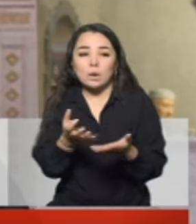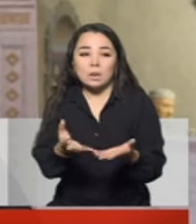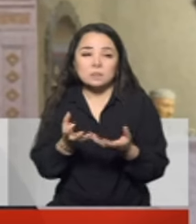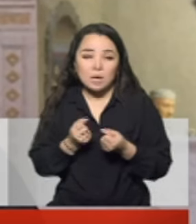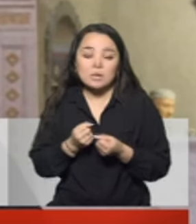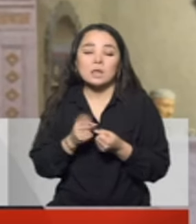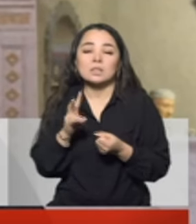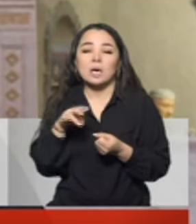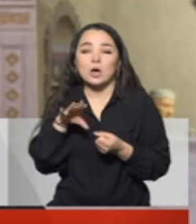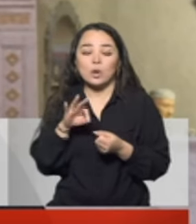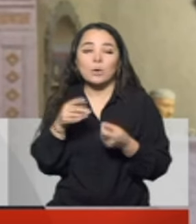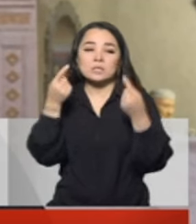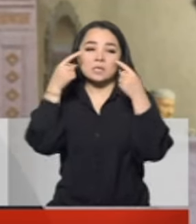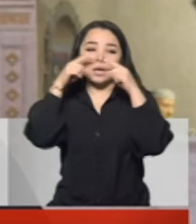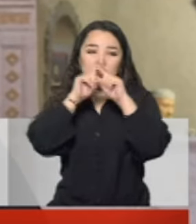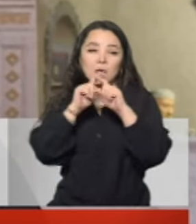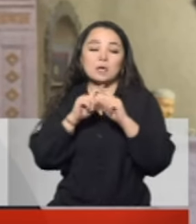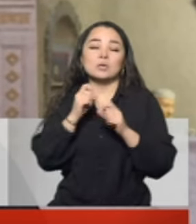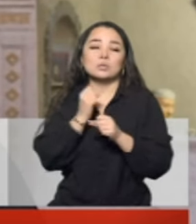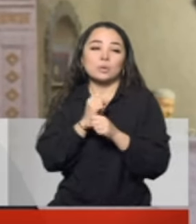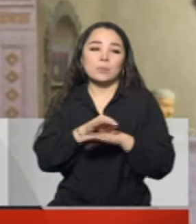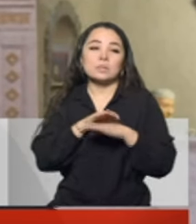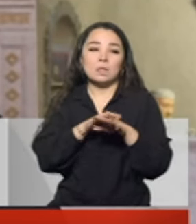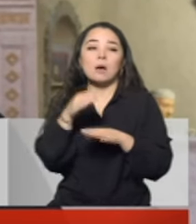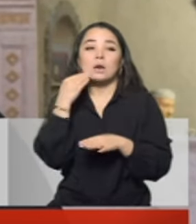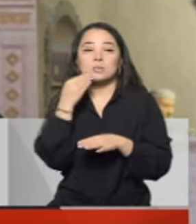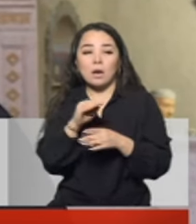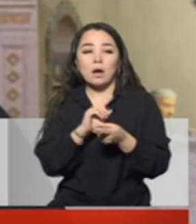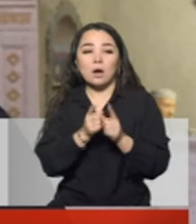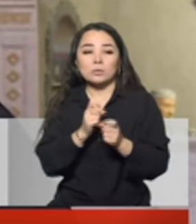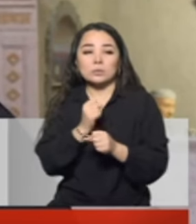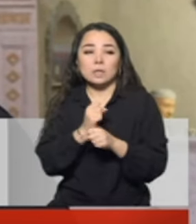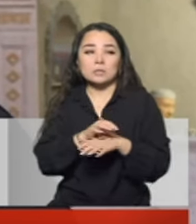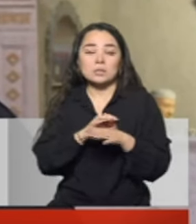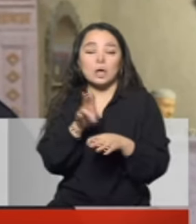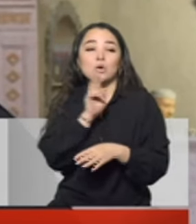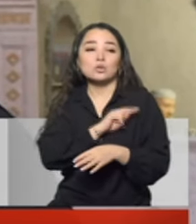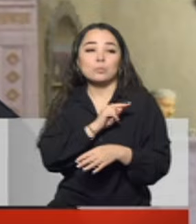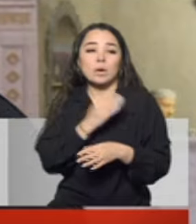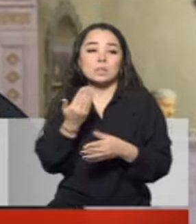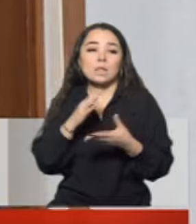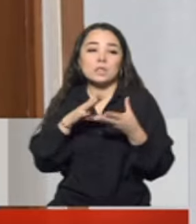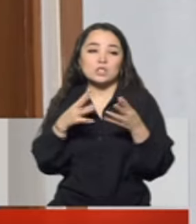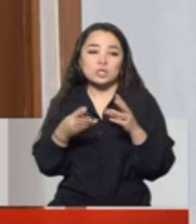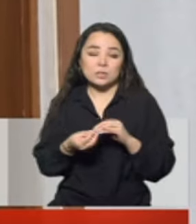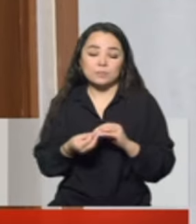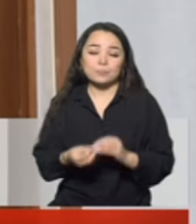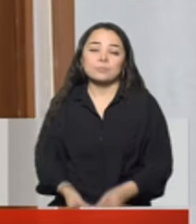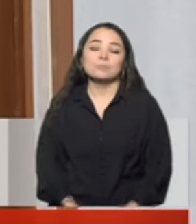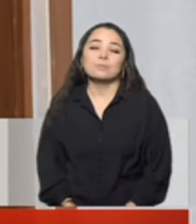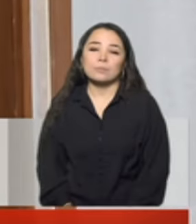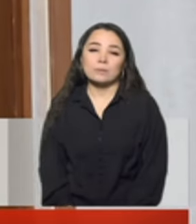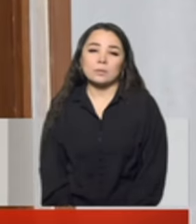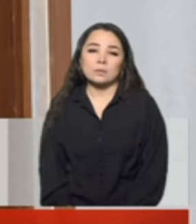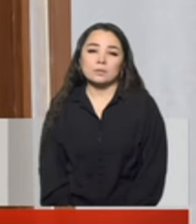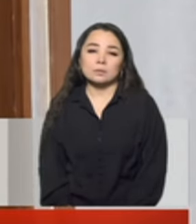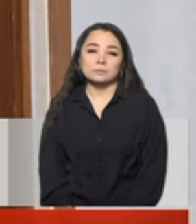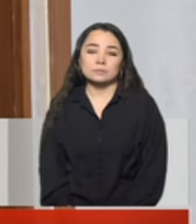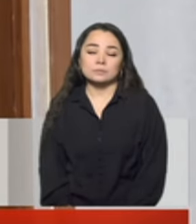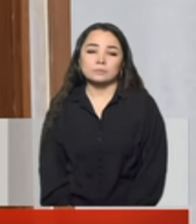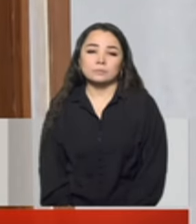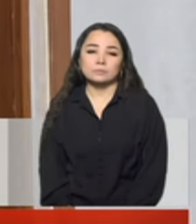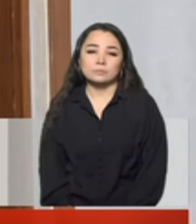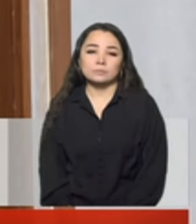тетіктерін, нейротехнологияларды іске қосу және сапалы аударма жасау жұмыстарының нәтижесі. Такая известная компания,